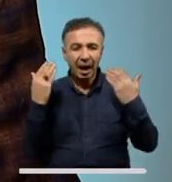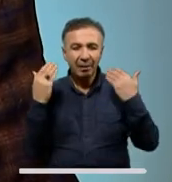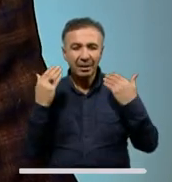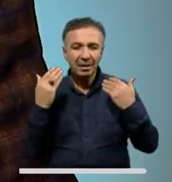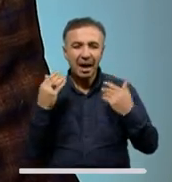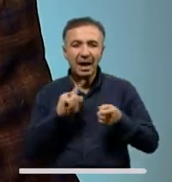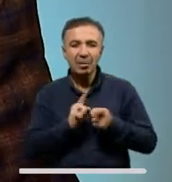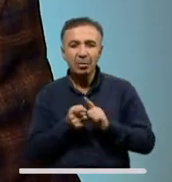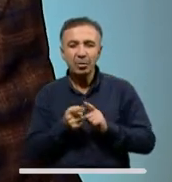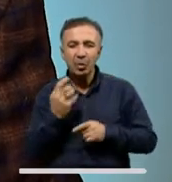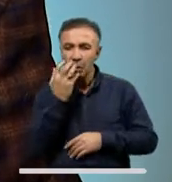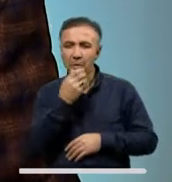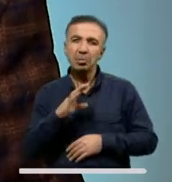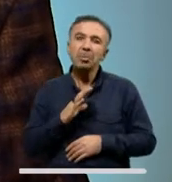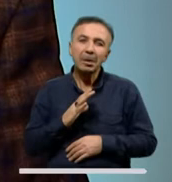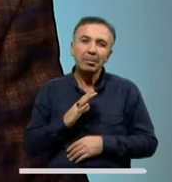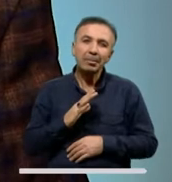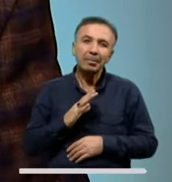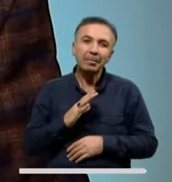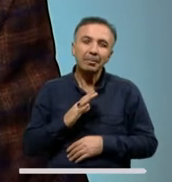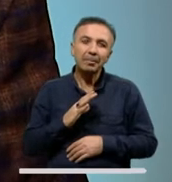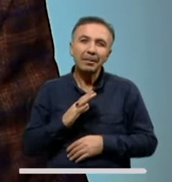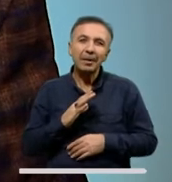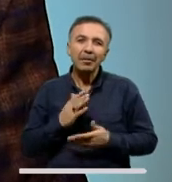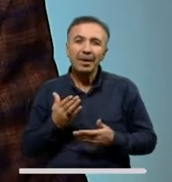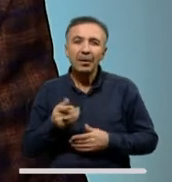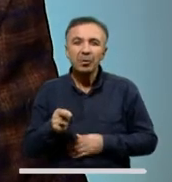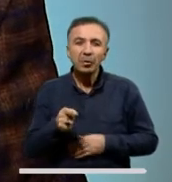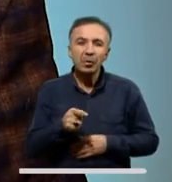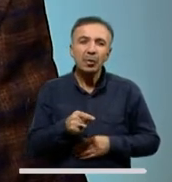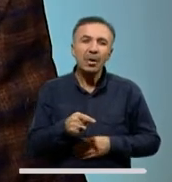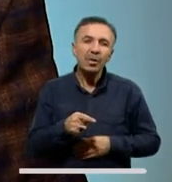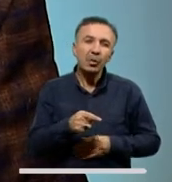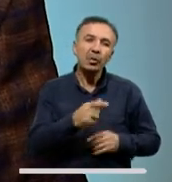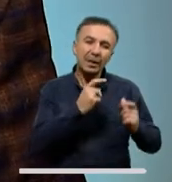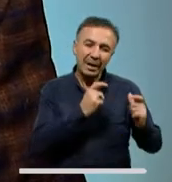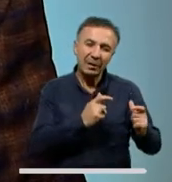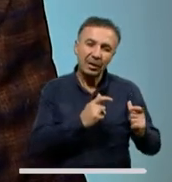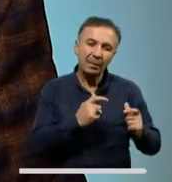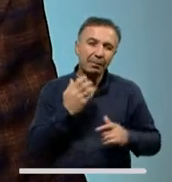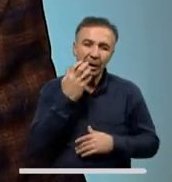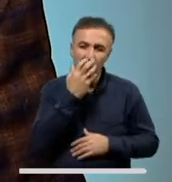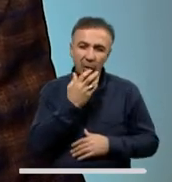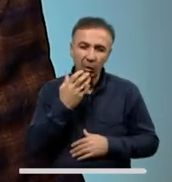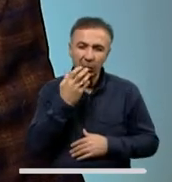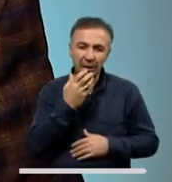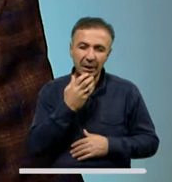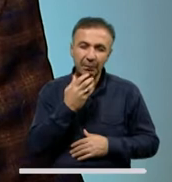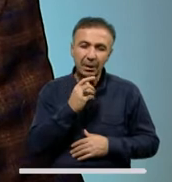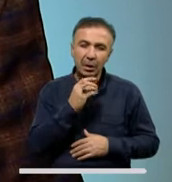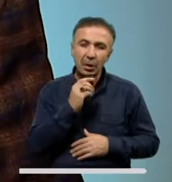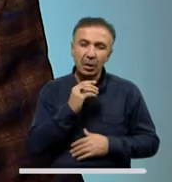yani yahut falanca vilayetten oranın bir müziğini biraz da yüksek